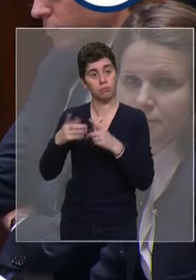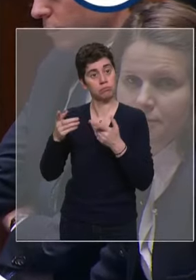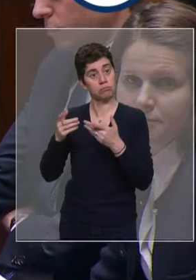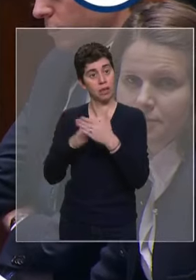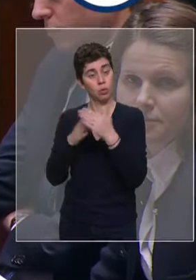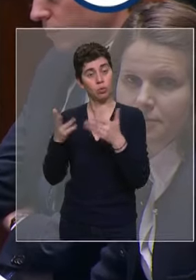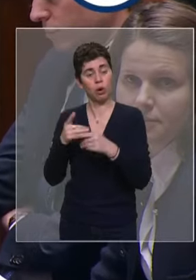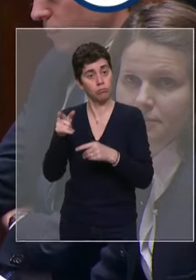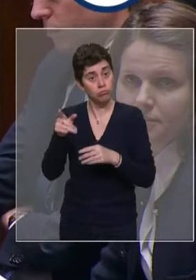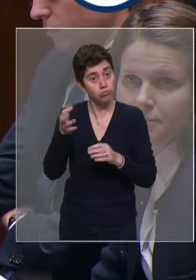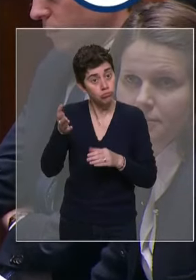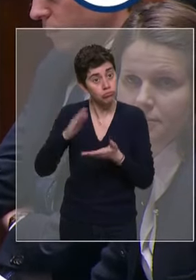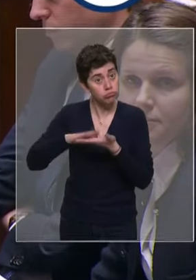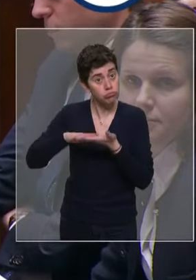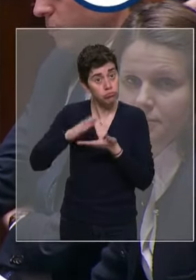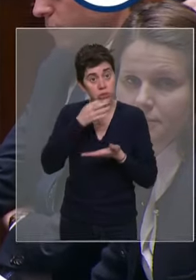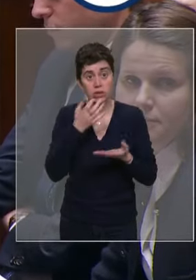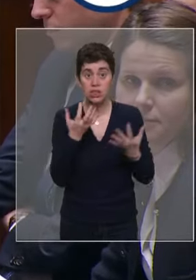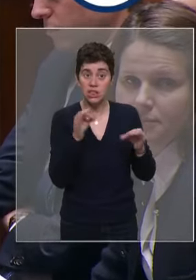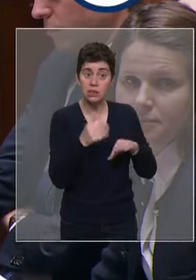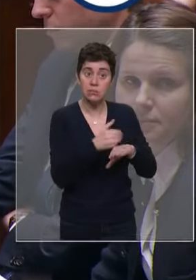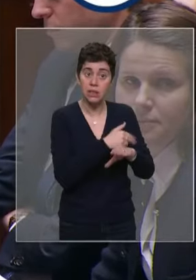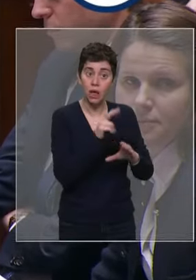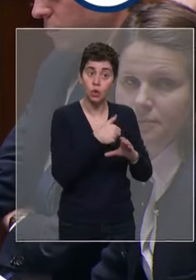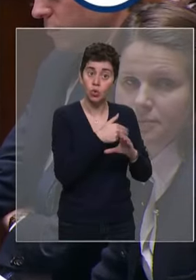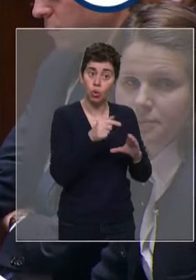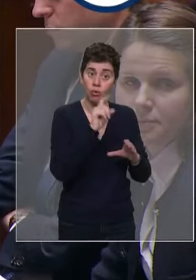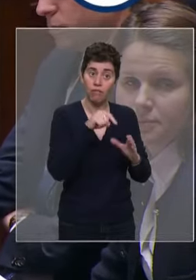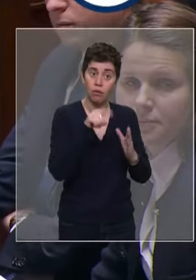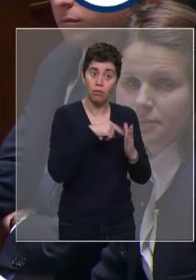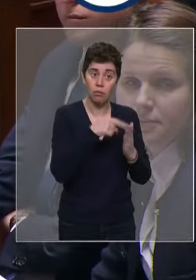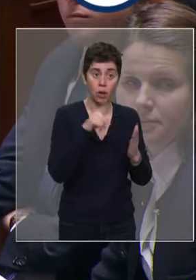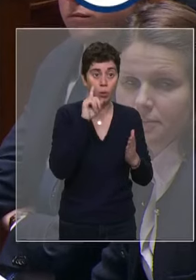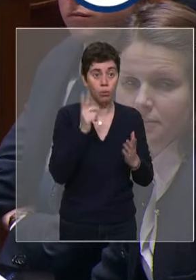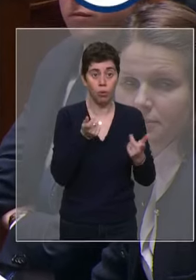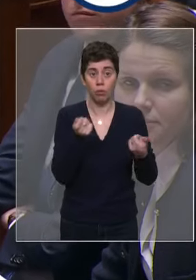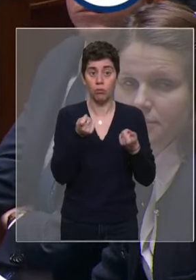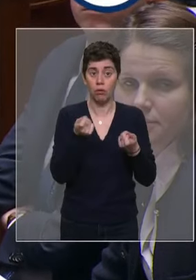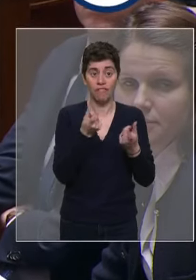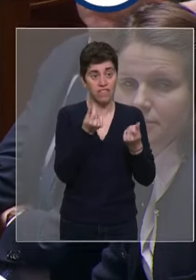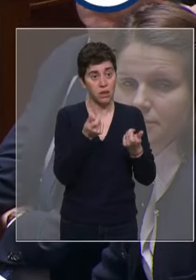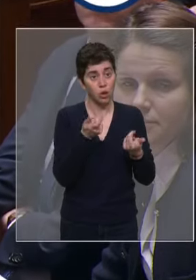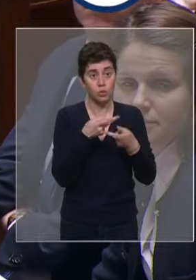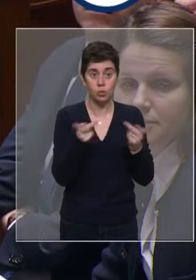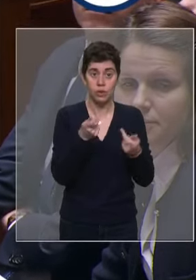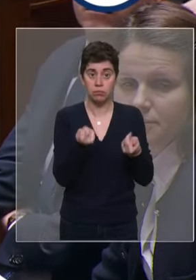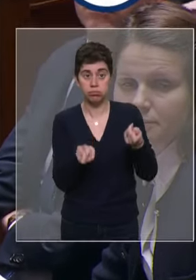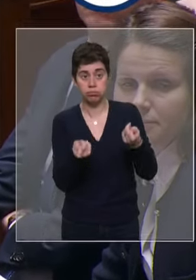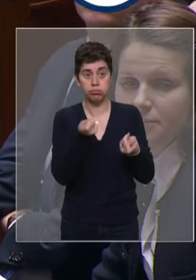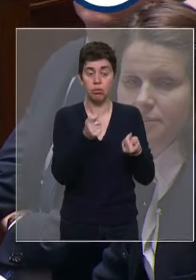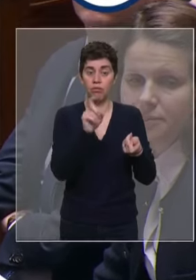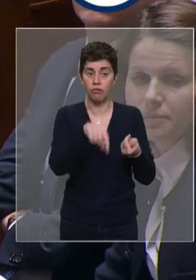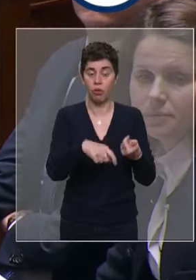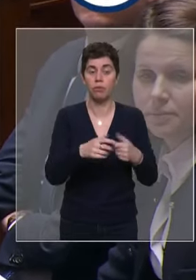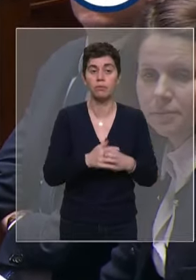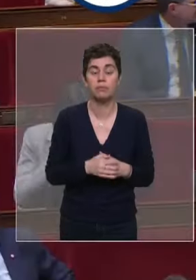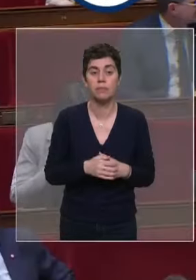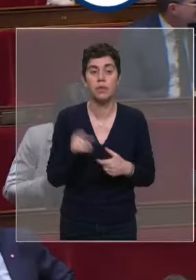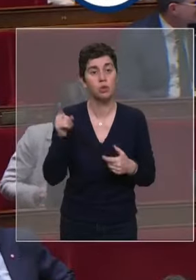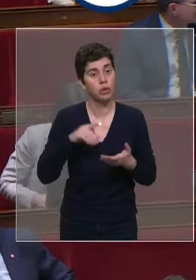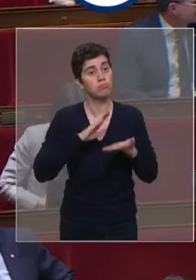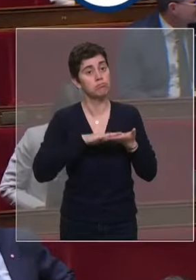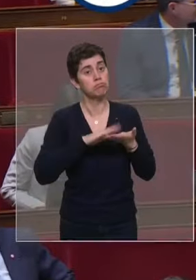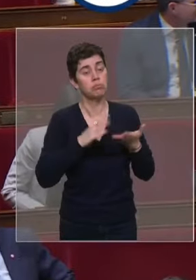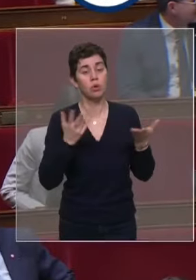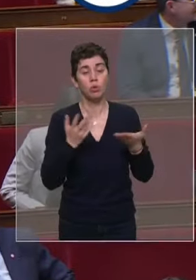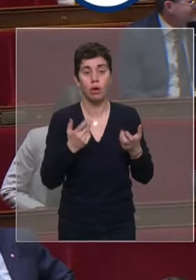bien fait d'annuler 10 milliards d'euros, parce que oui, il faut redresser les finances publiques. Il salue le lancement des